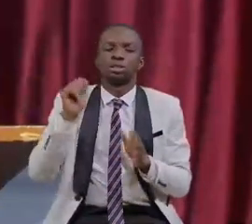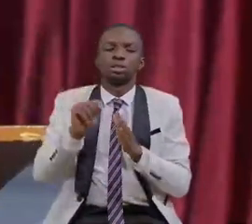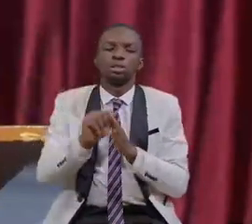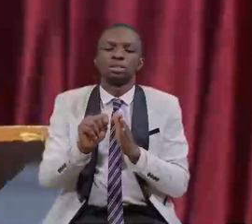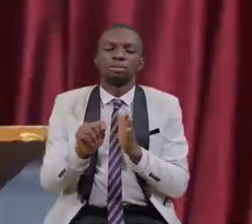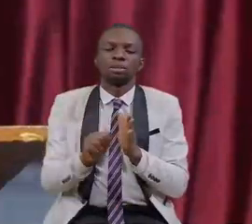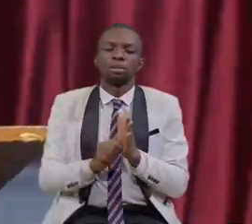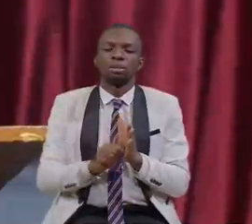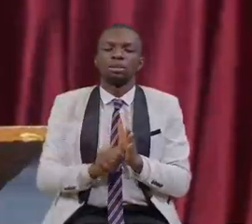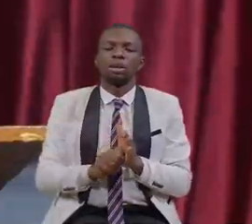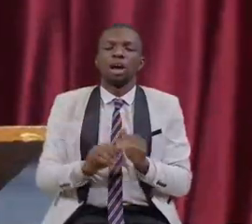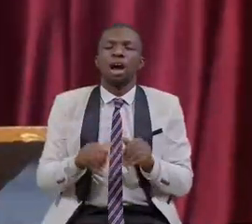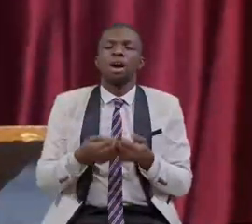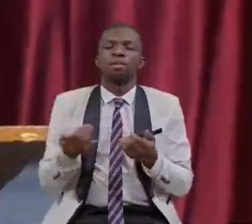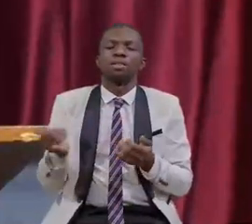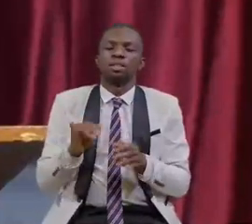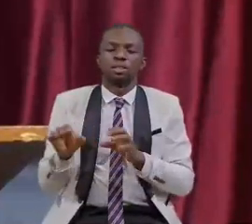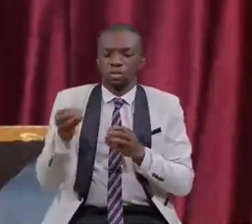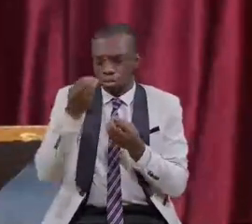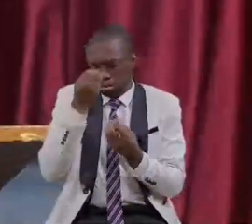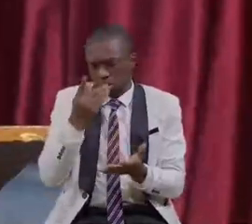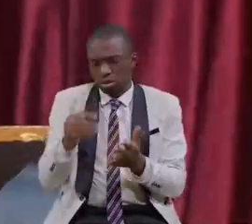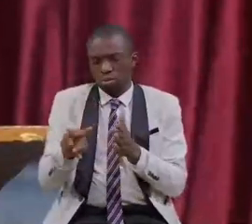comment ils ont fait la volonté de Dieu.